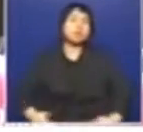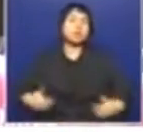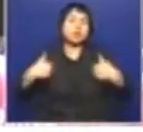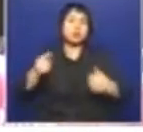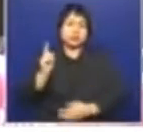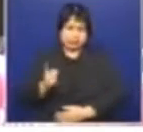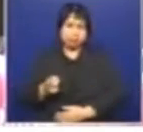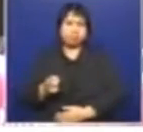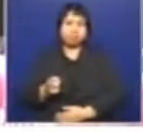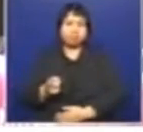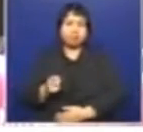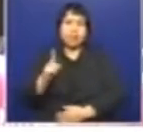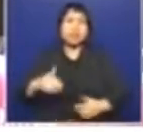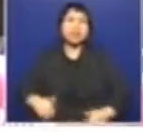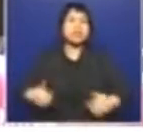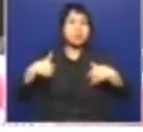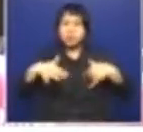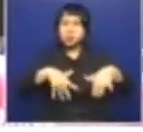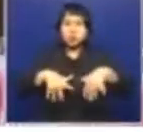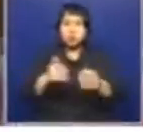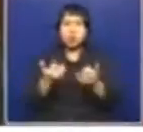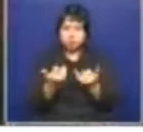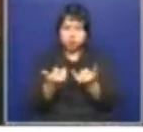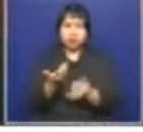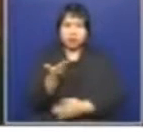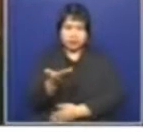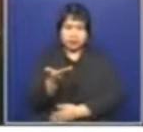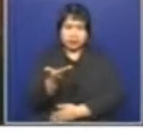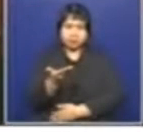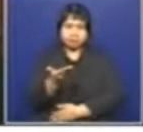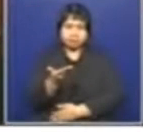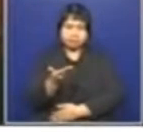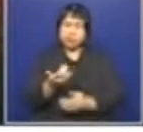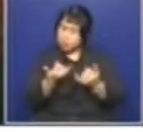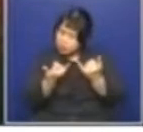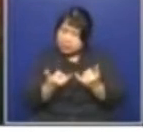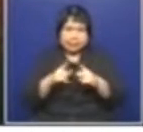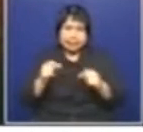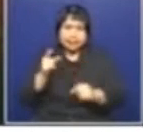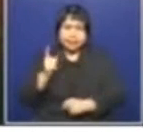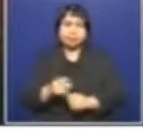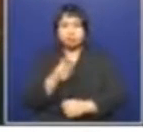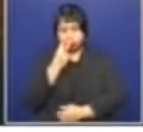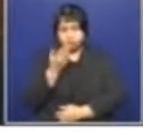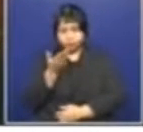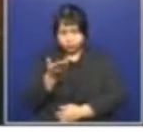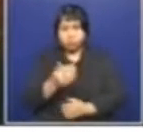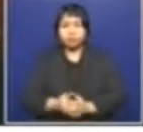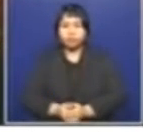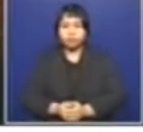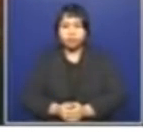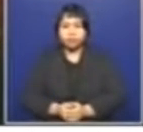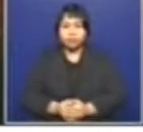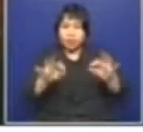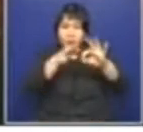พชีวิตของชาวบ้านจริงๆวันนี้คือนี่คือเศรษฐกิจเรียลิตี้ครับดูสิครับไม่ได้เขียนมาเองนะนี่ส